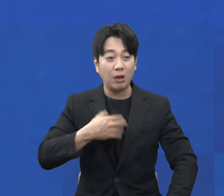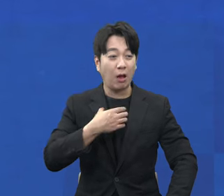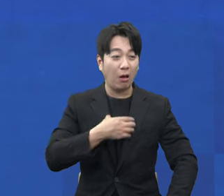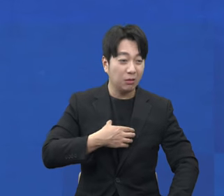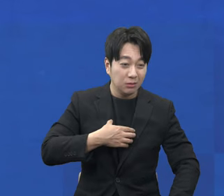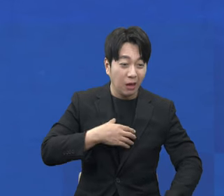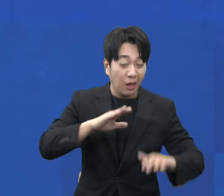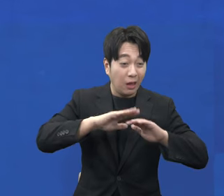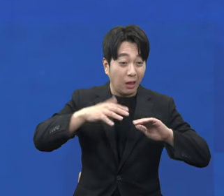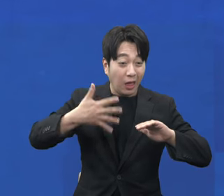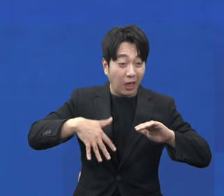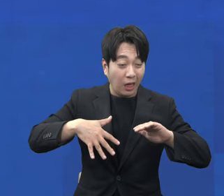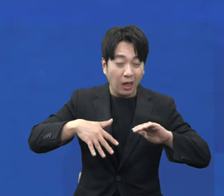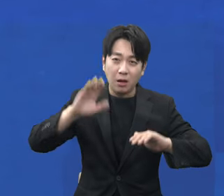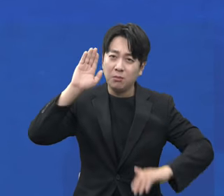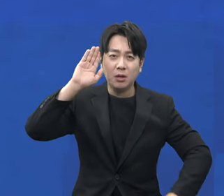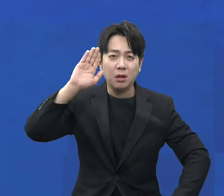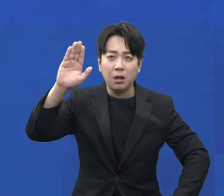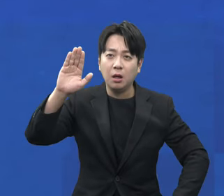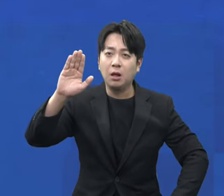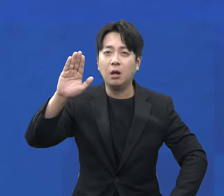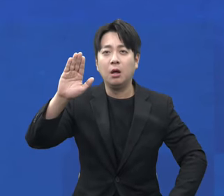할지 고민하는 청년들.